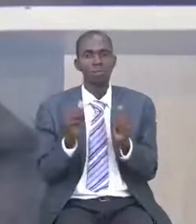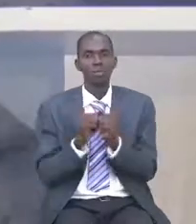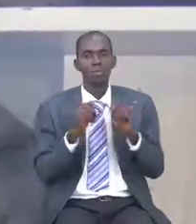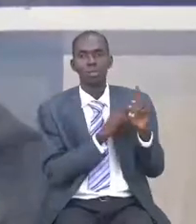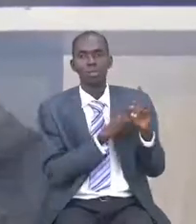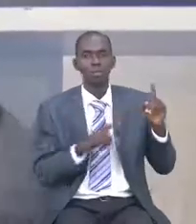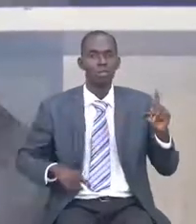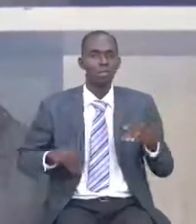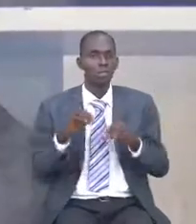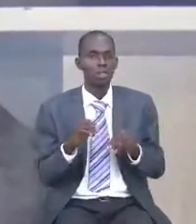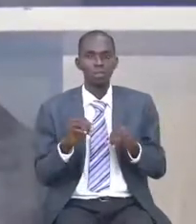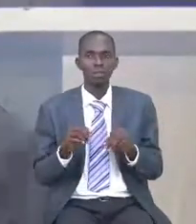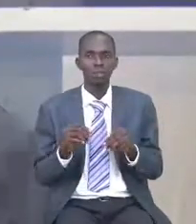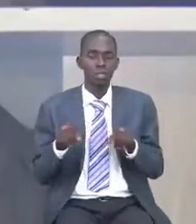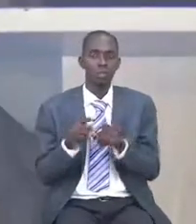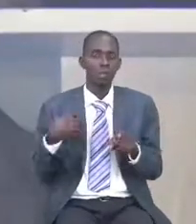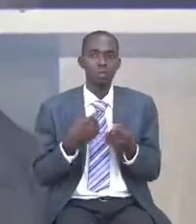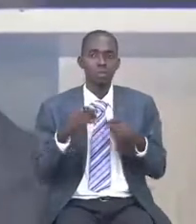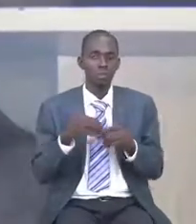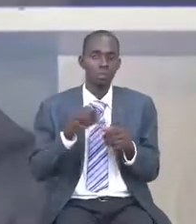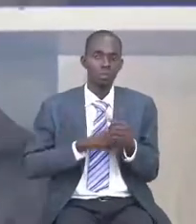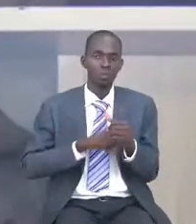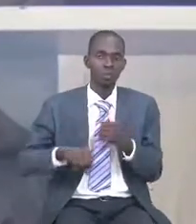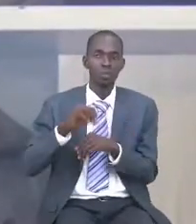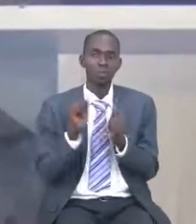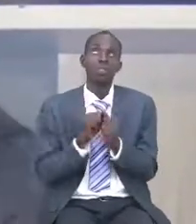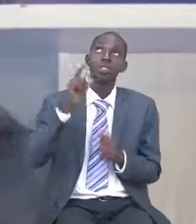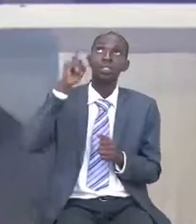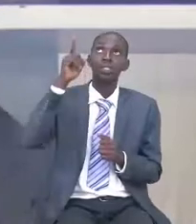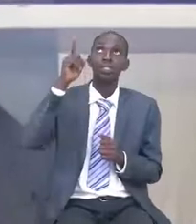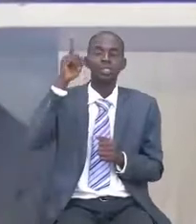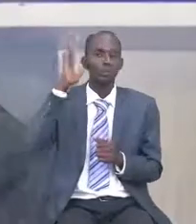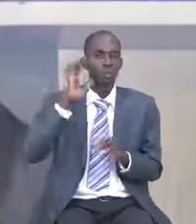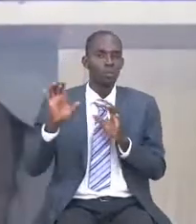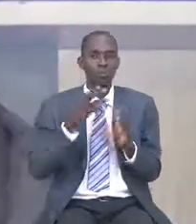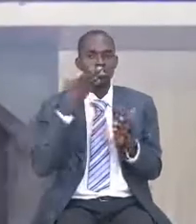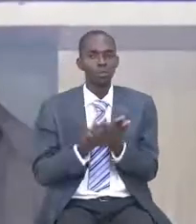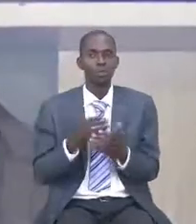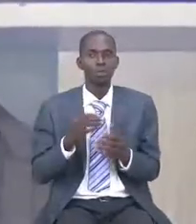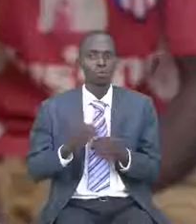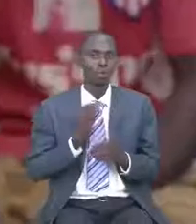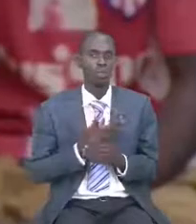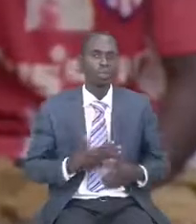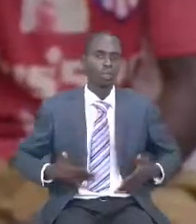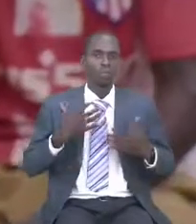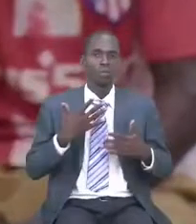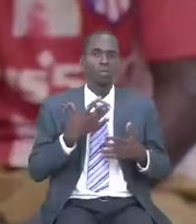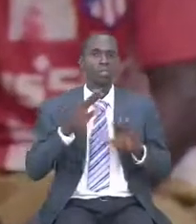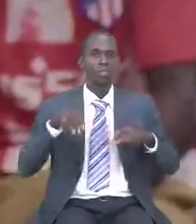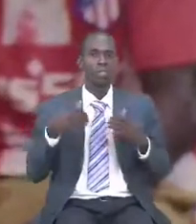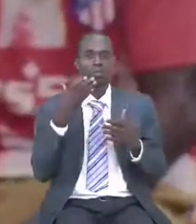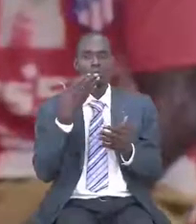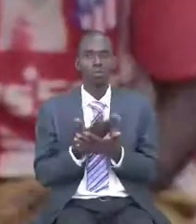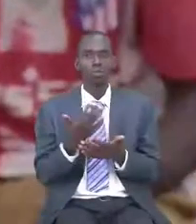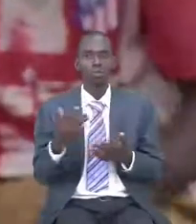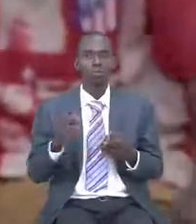partenariat avec le Seigneur, et comme nous venons en partenariat avec lui, tout ce qu'il connaît, cela fera du bien dans nos